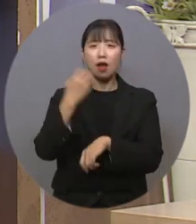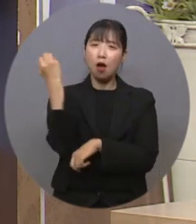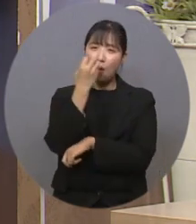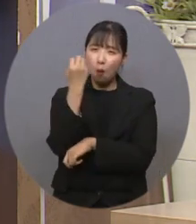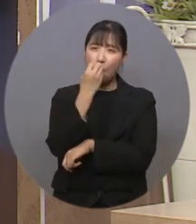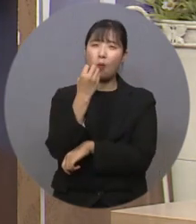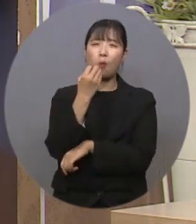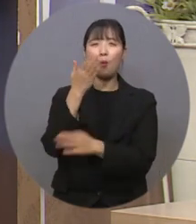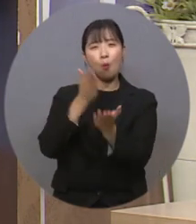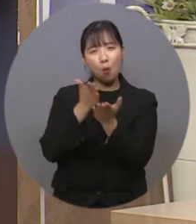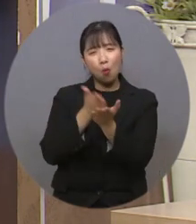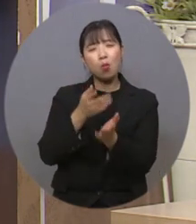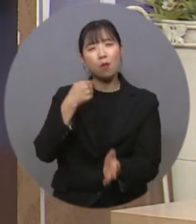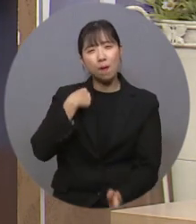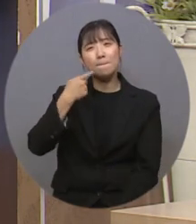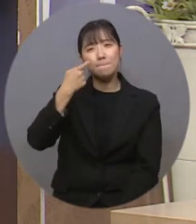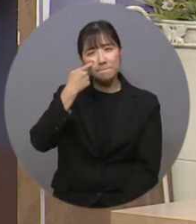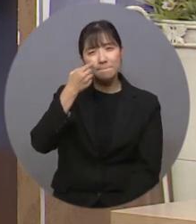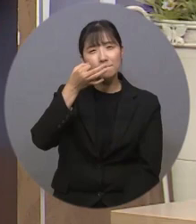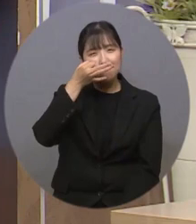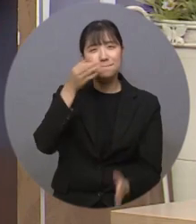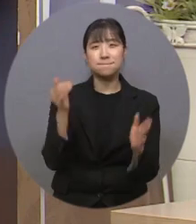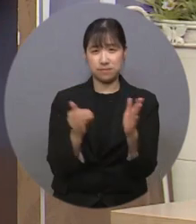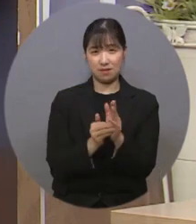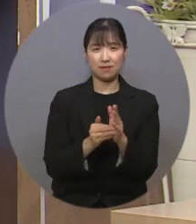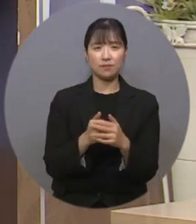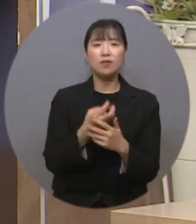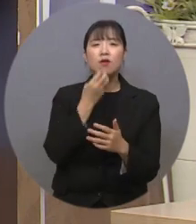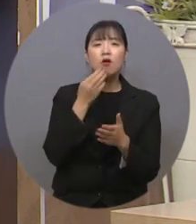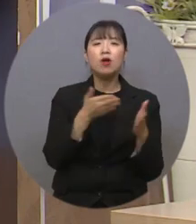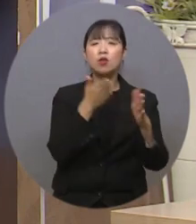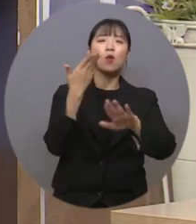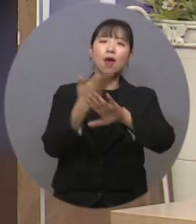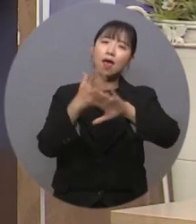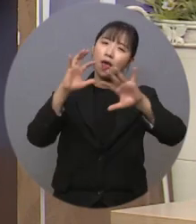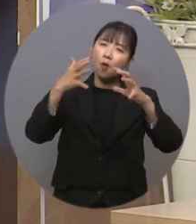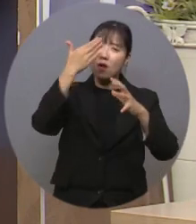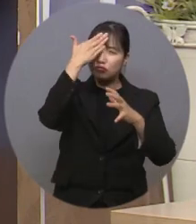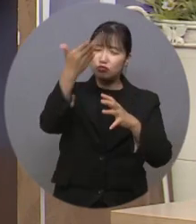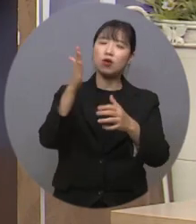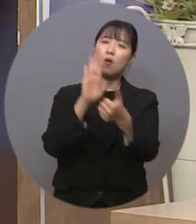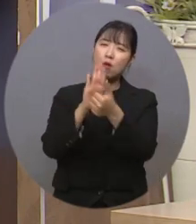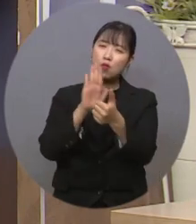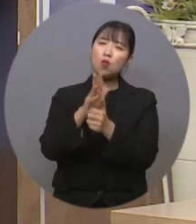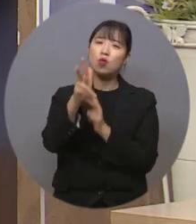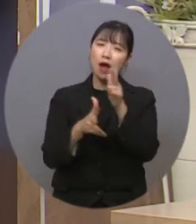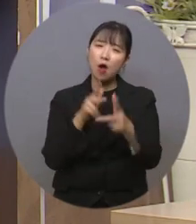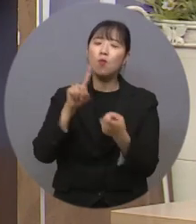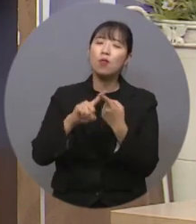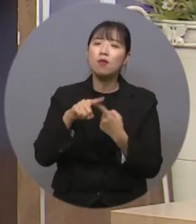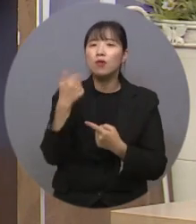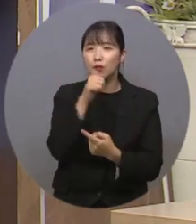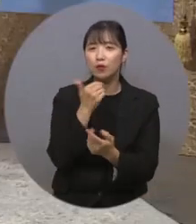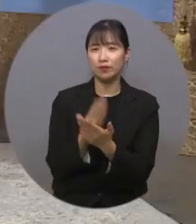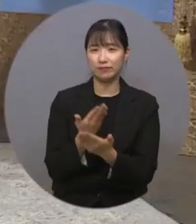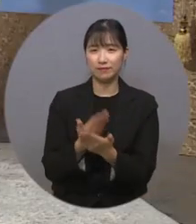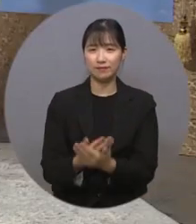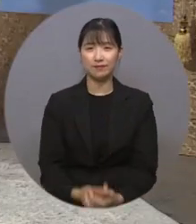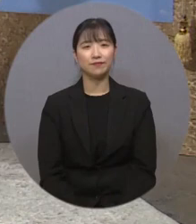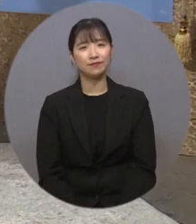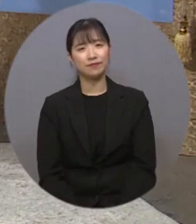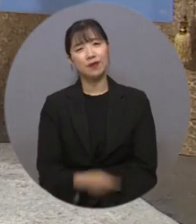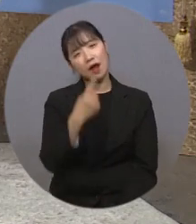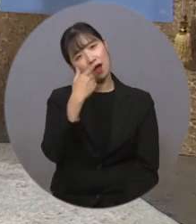통해서 제가 또 들었는데요. 네, 이 경기도 해외 무상 원조 사업에 대해서도 소개를 부탁드리겠습니다. 네, 아마